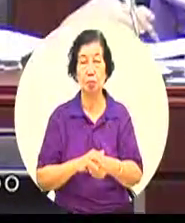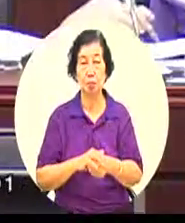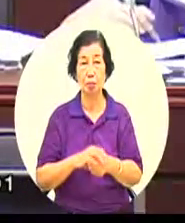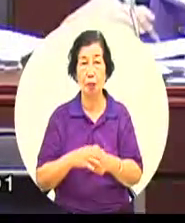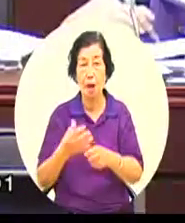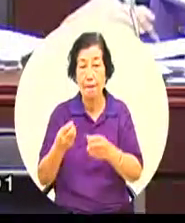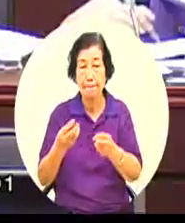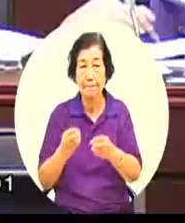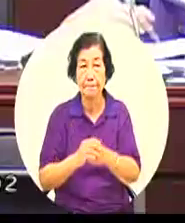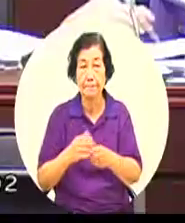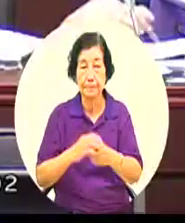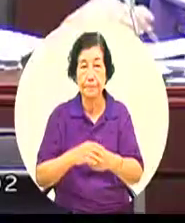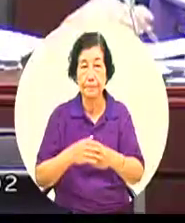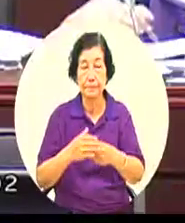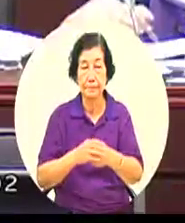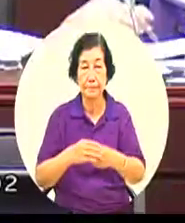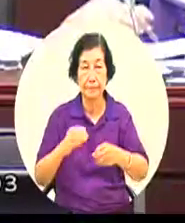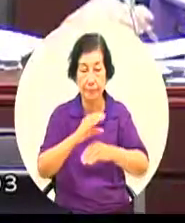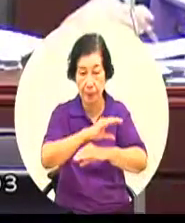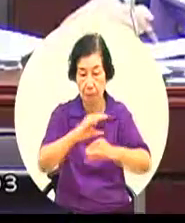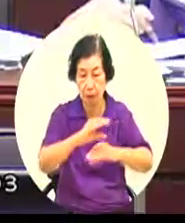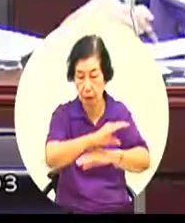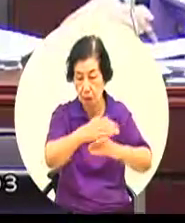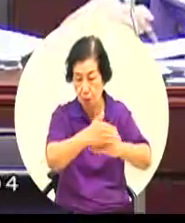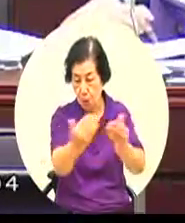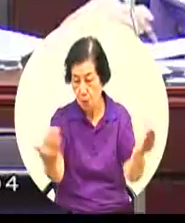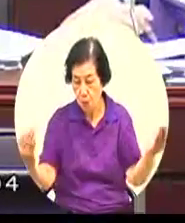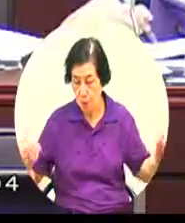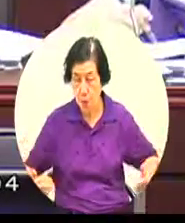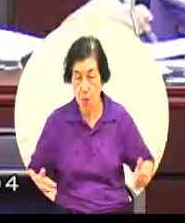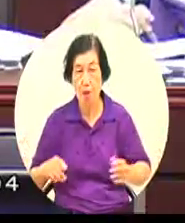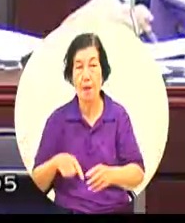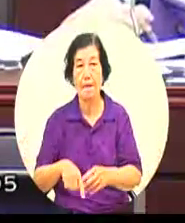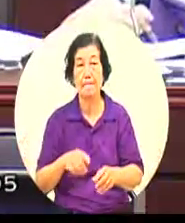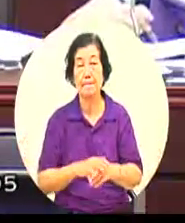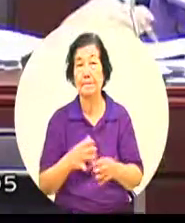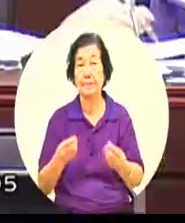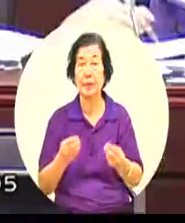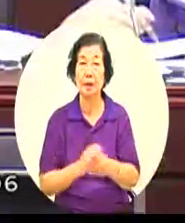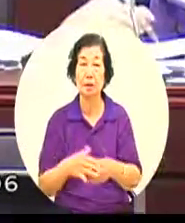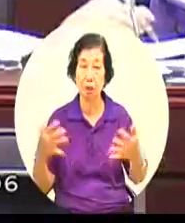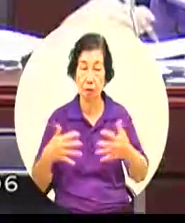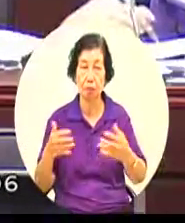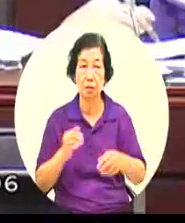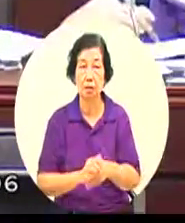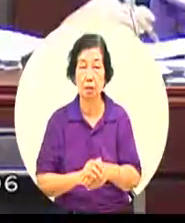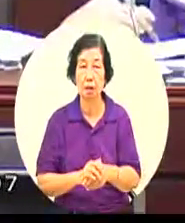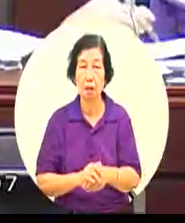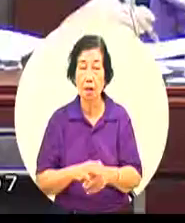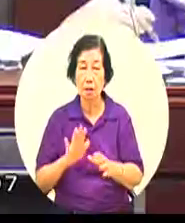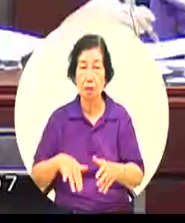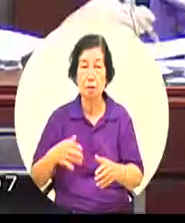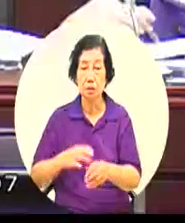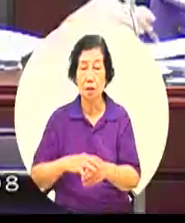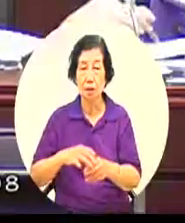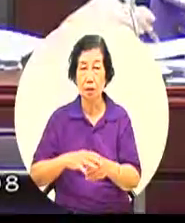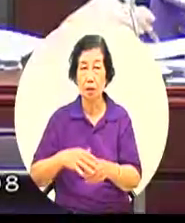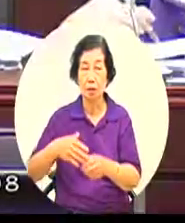围墙的学校怎么处理这类的问题呢，其实我们整个学校来说有传统围墙的学校